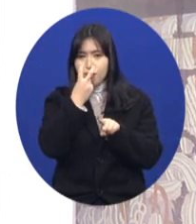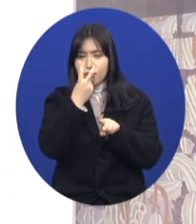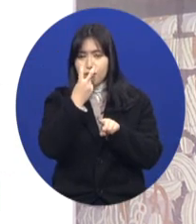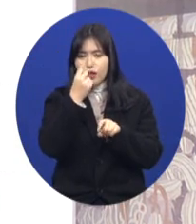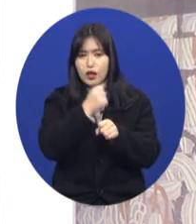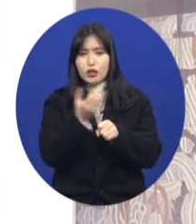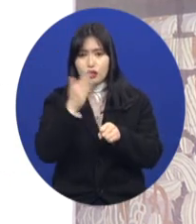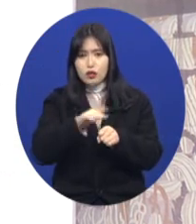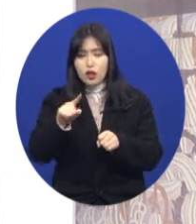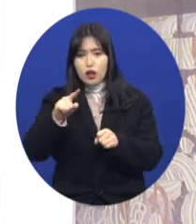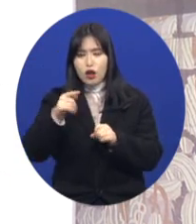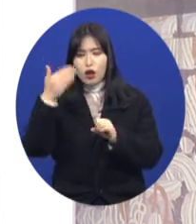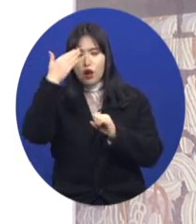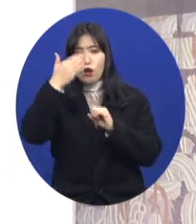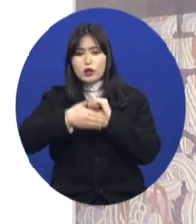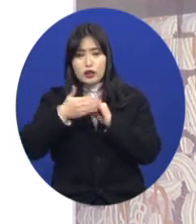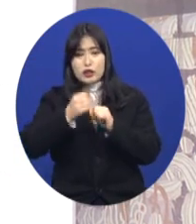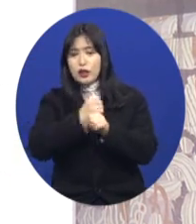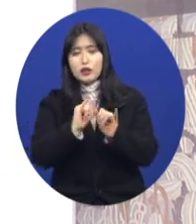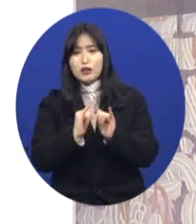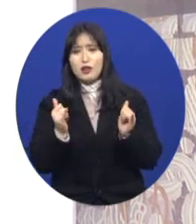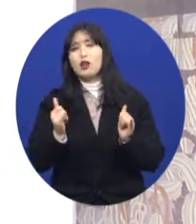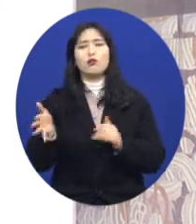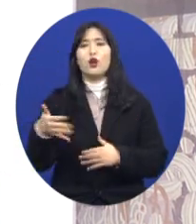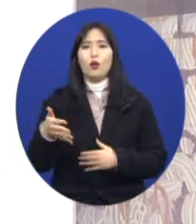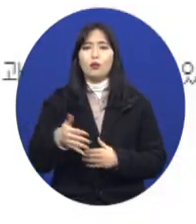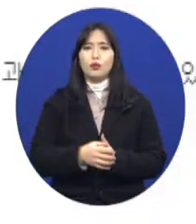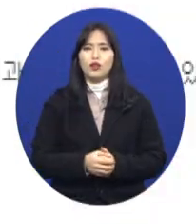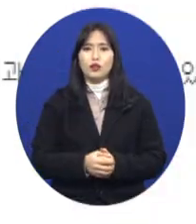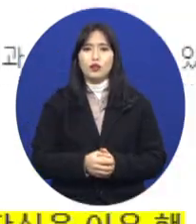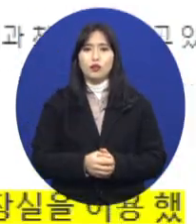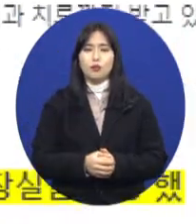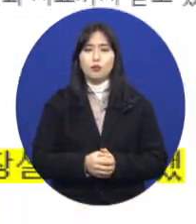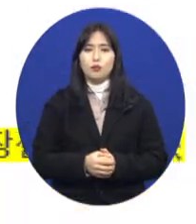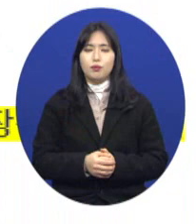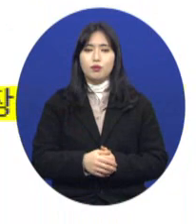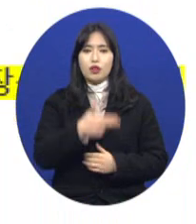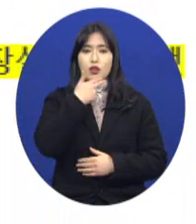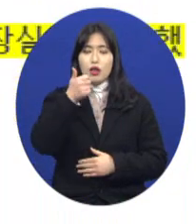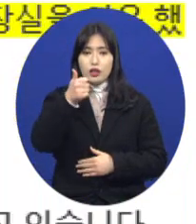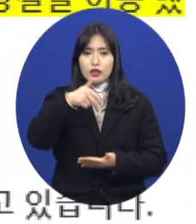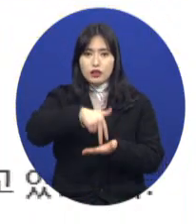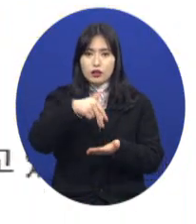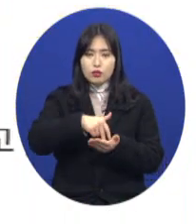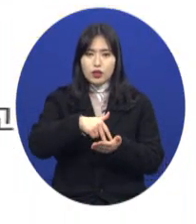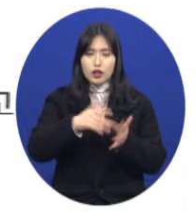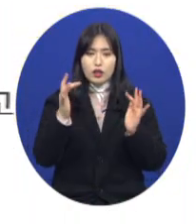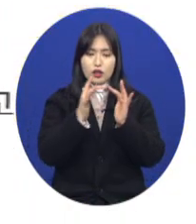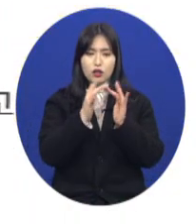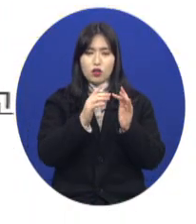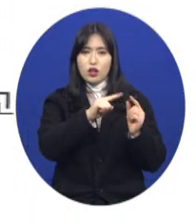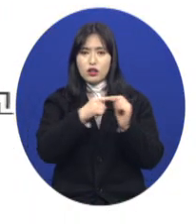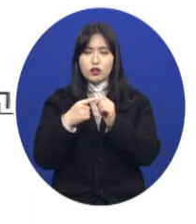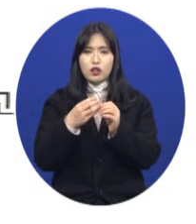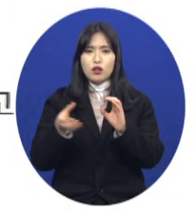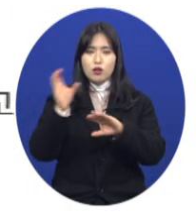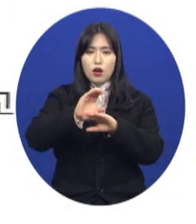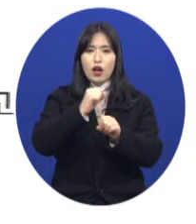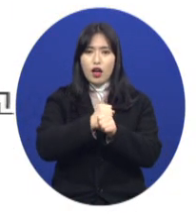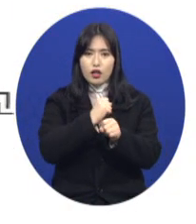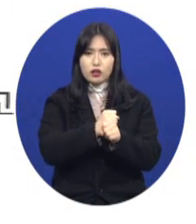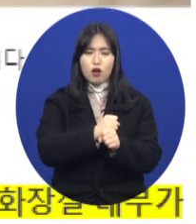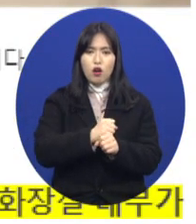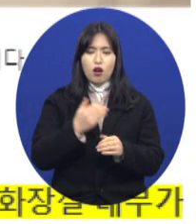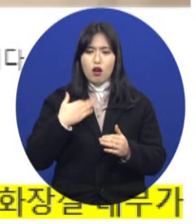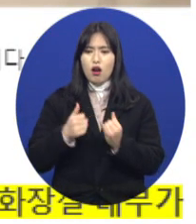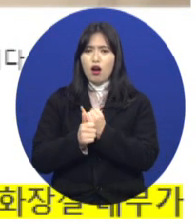아끼는 하아아 2 op 그렇다보니 a 씨가 인터넷 커뮤니티에 글을 올려 아내가 정신과 치료까지